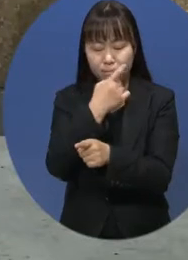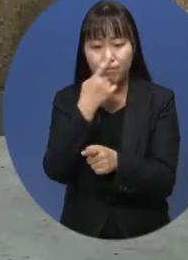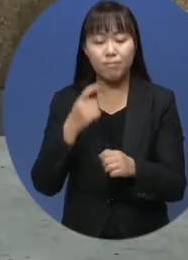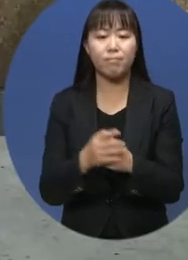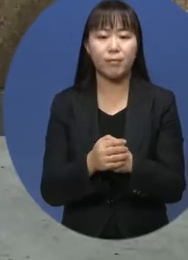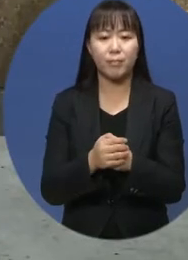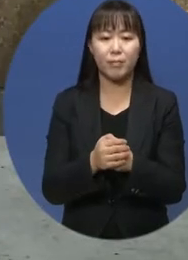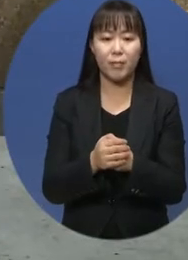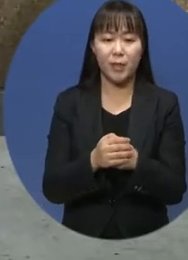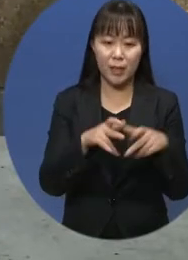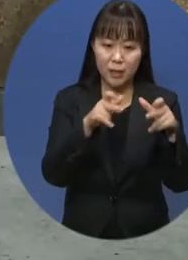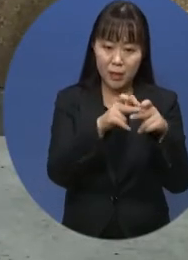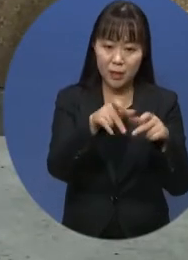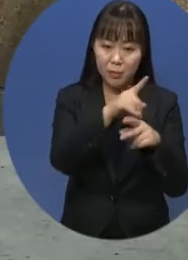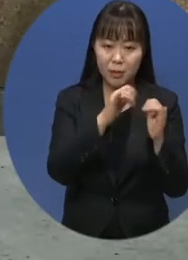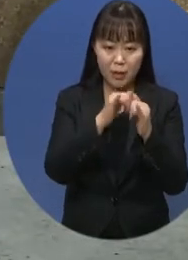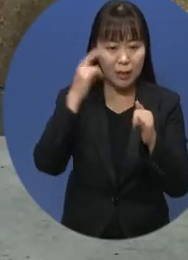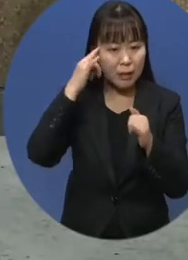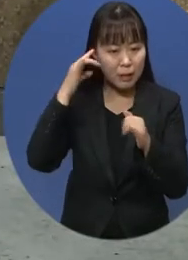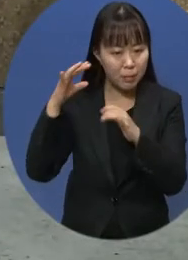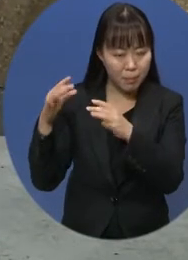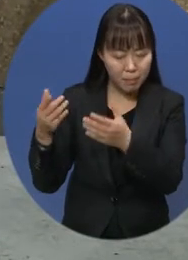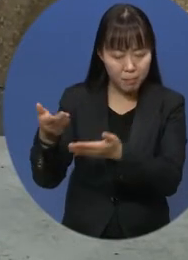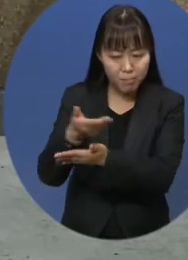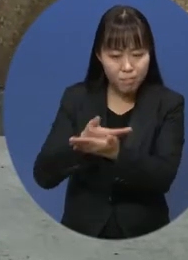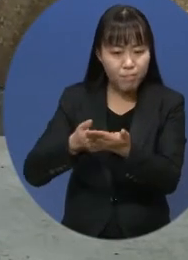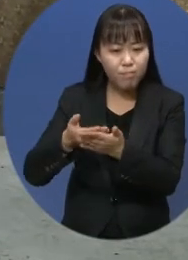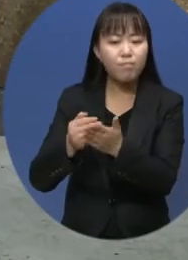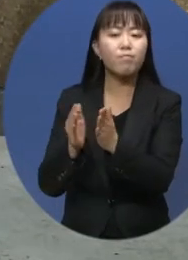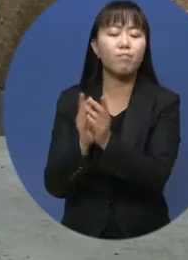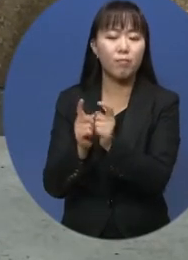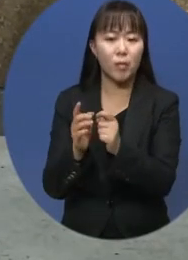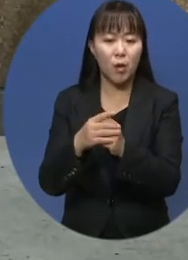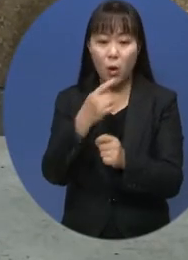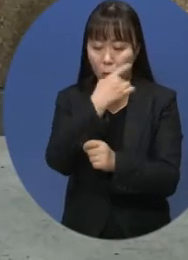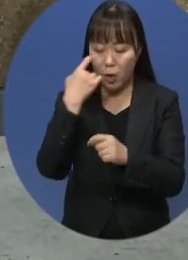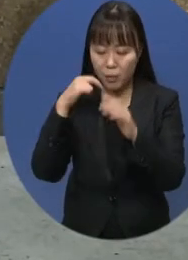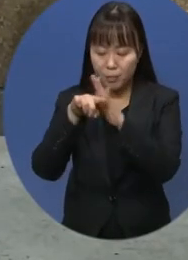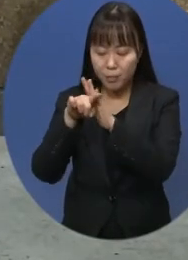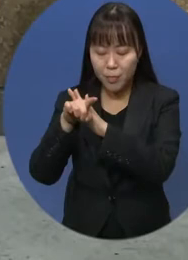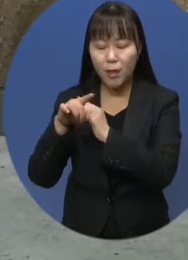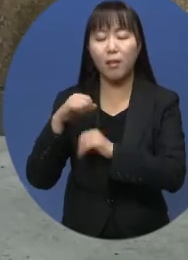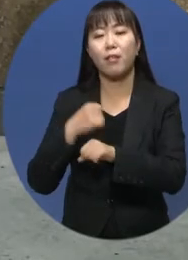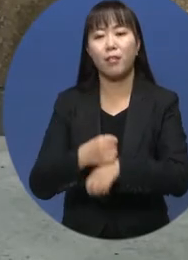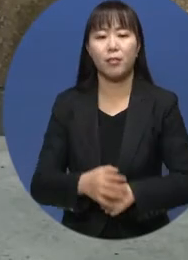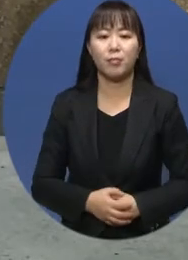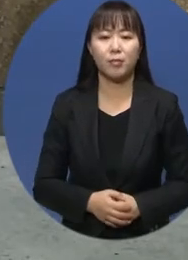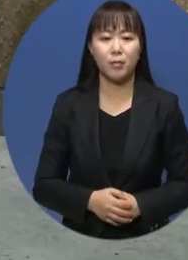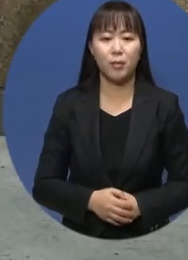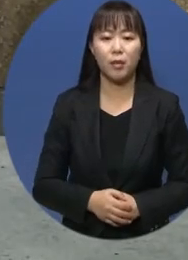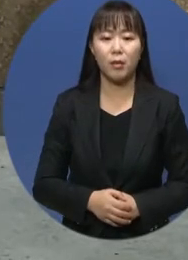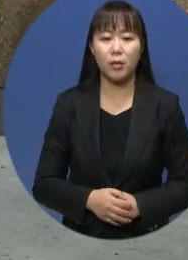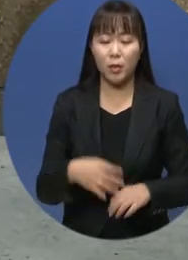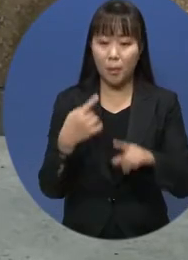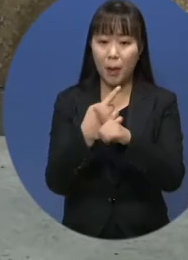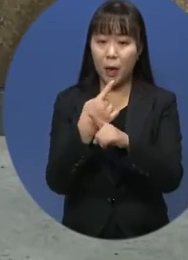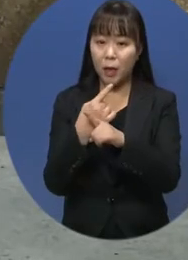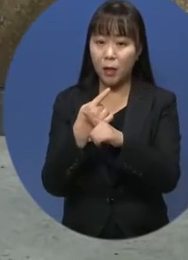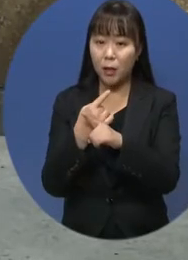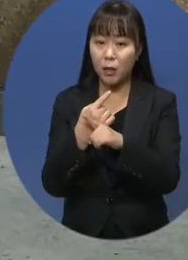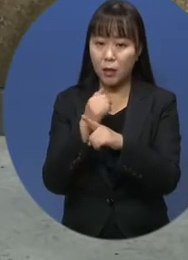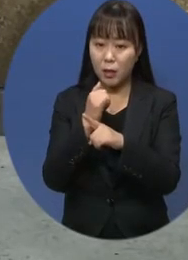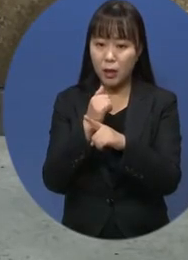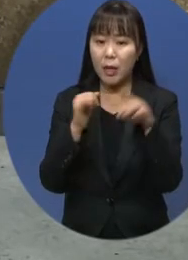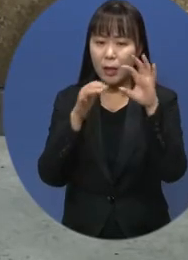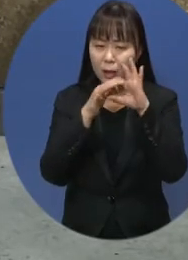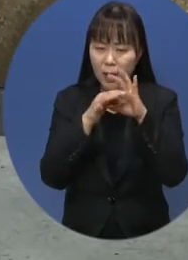당사자 분들 후에 저항 경심 쪽 챙기는 거군요 곡이라서 직접 확인하고 그래서 그렇게 해서 바뀌게 된 것들이 또